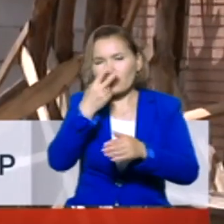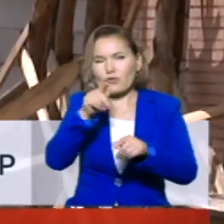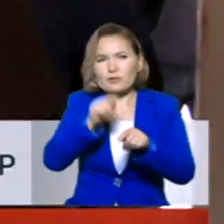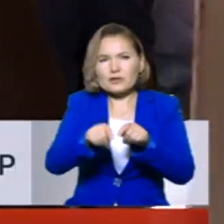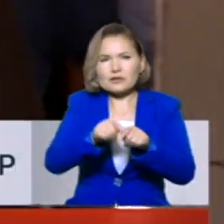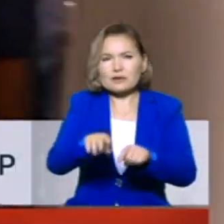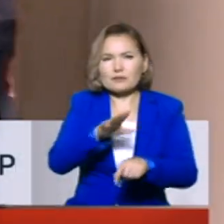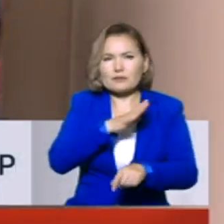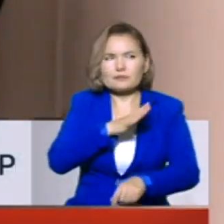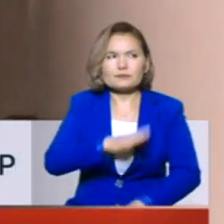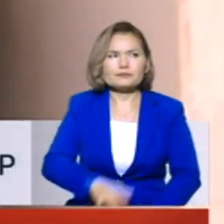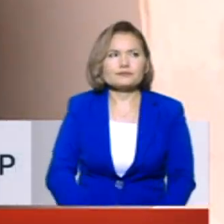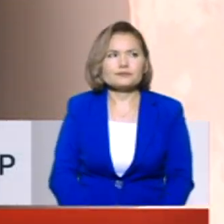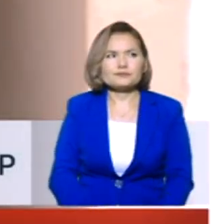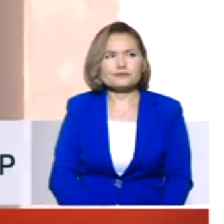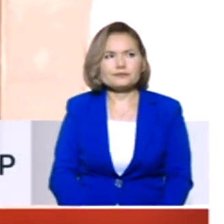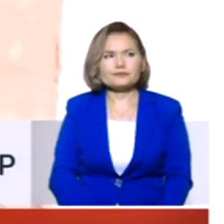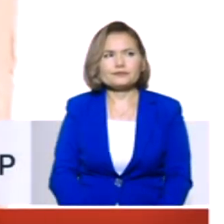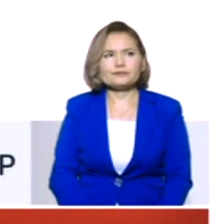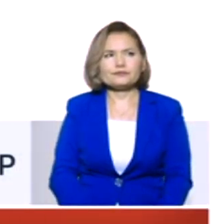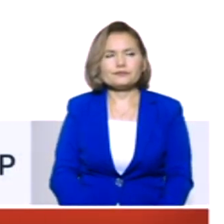қайтты. Здесь зал.